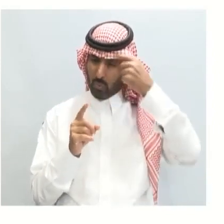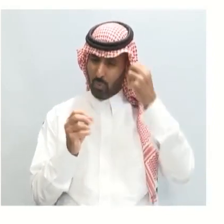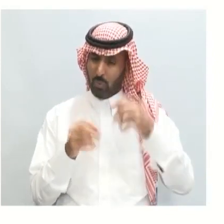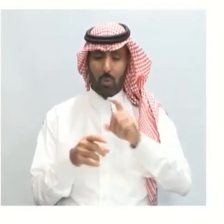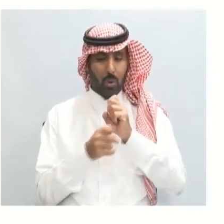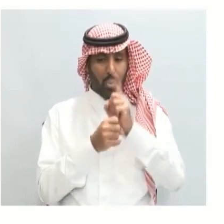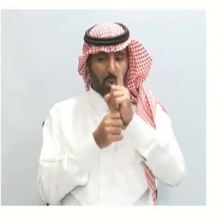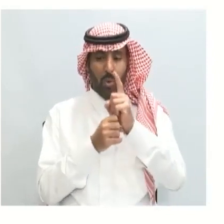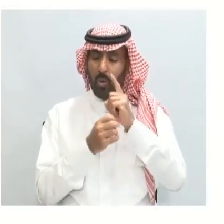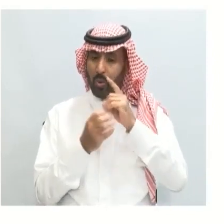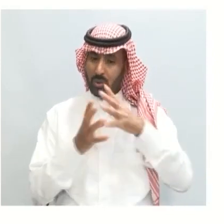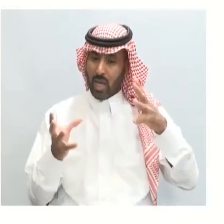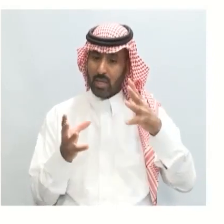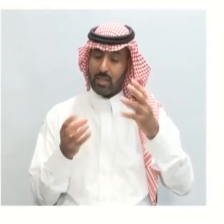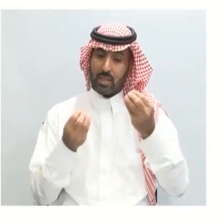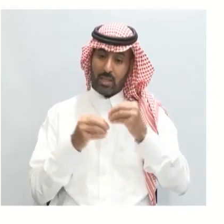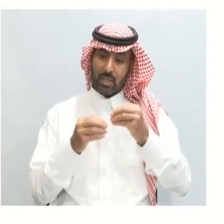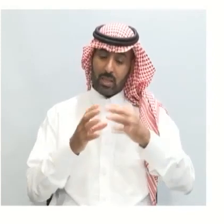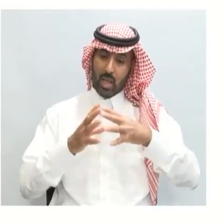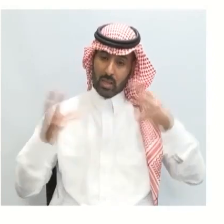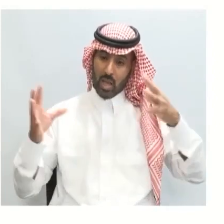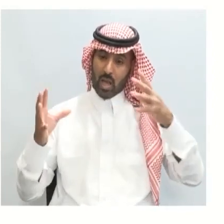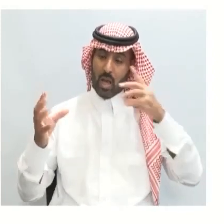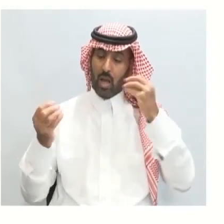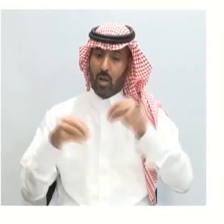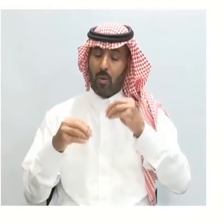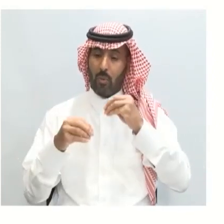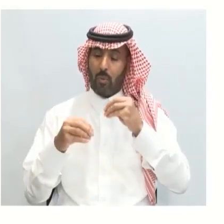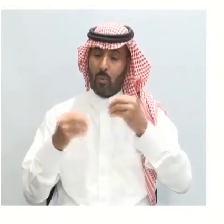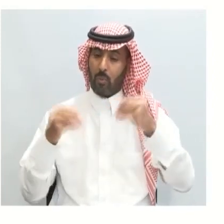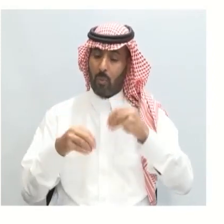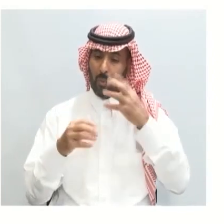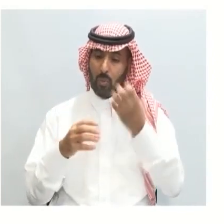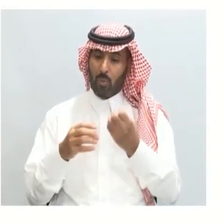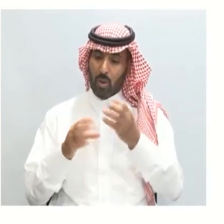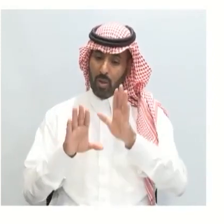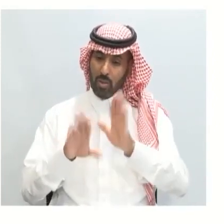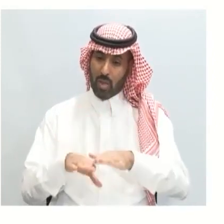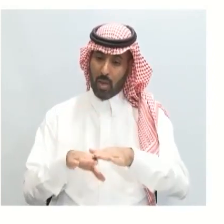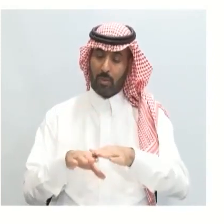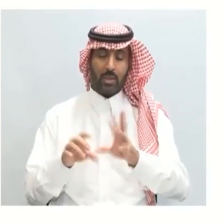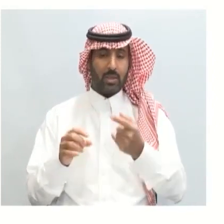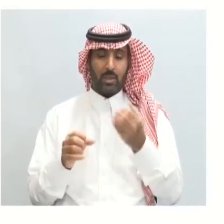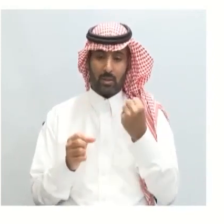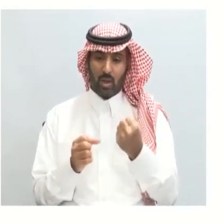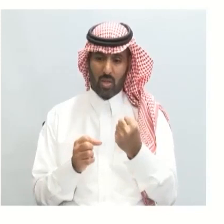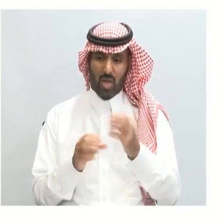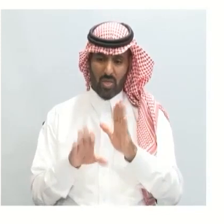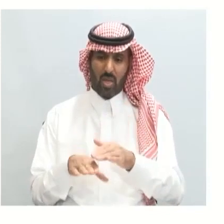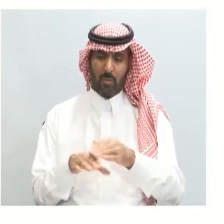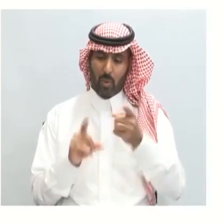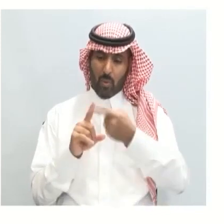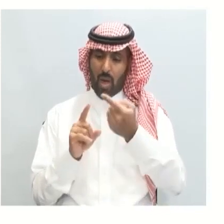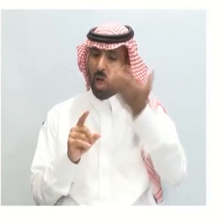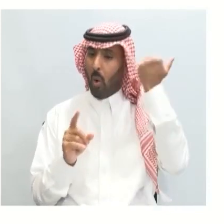الغاز يزداد عندما يبقى كل من كميه العينه والضغط ثابتين اذا في الحصه الماضيه قد ثبتنا درجه